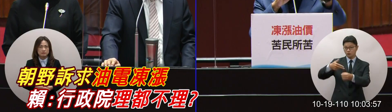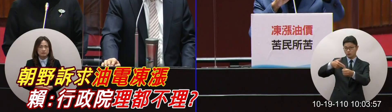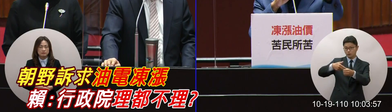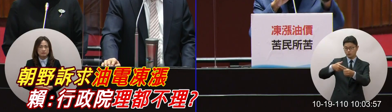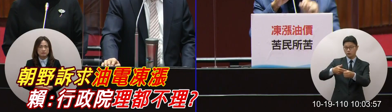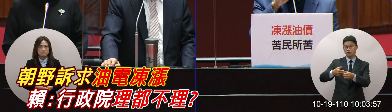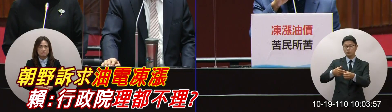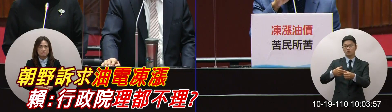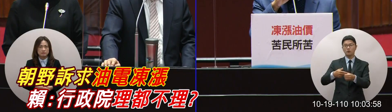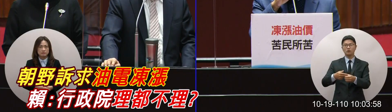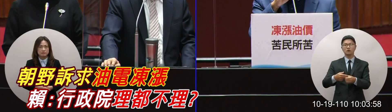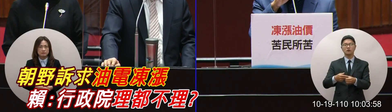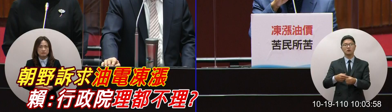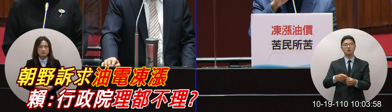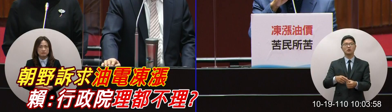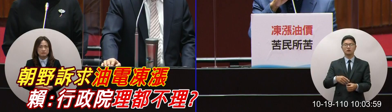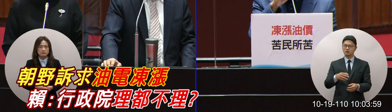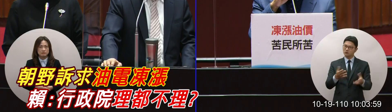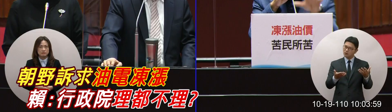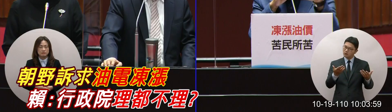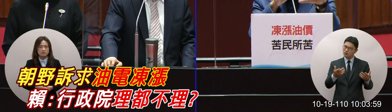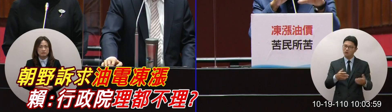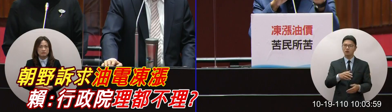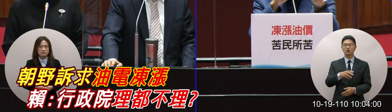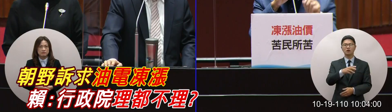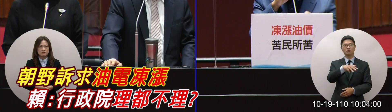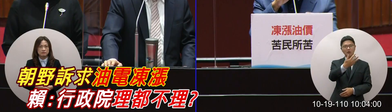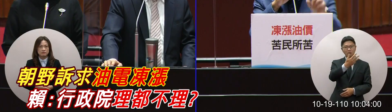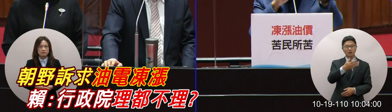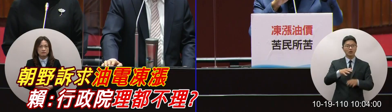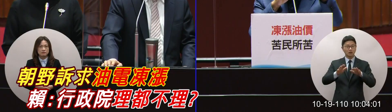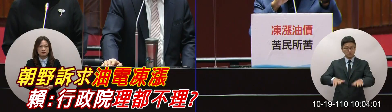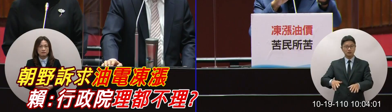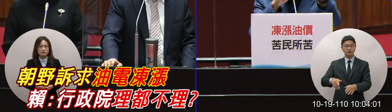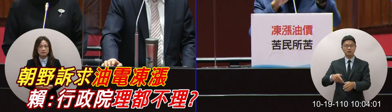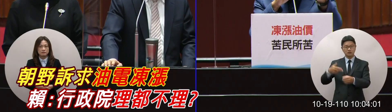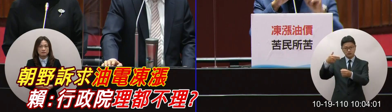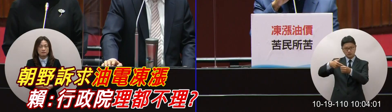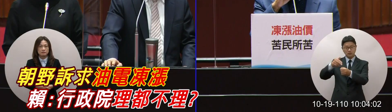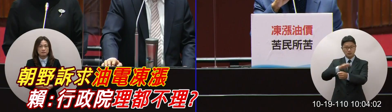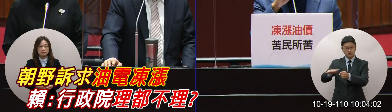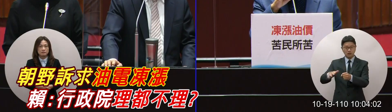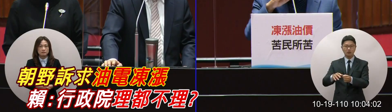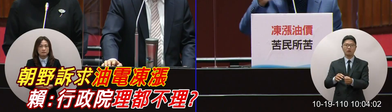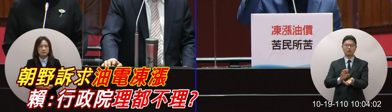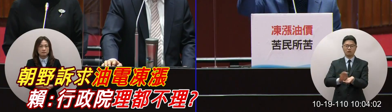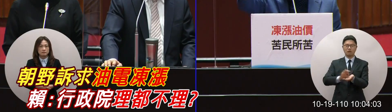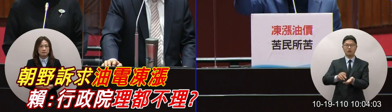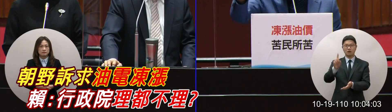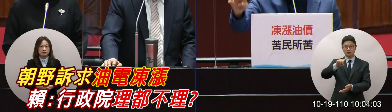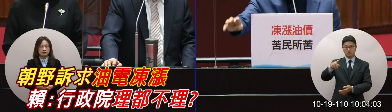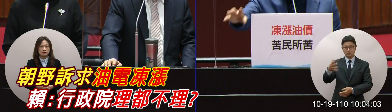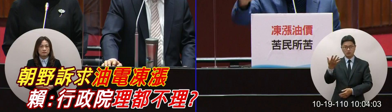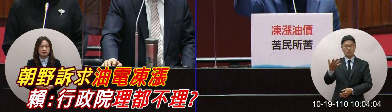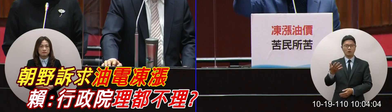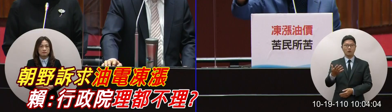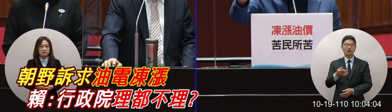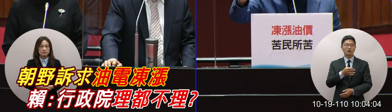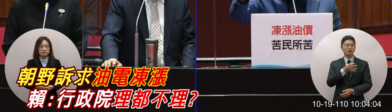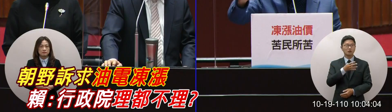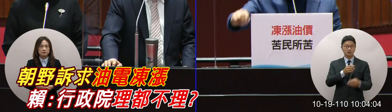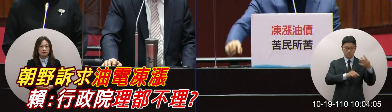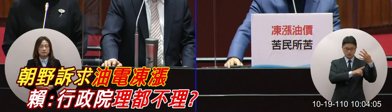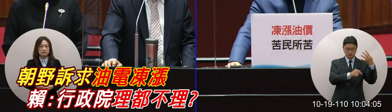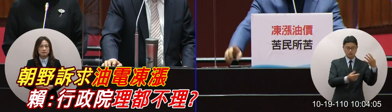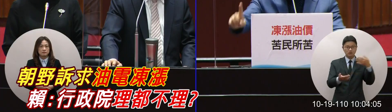啊，800多块，现在加油50公升加满1500块，4月份到现在半年，足